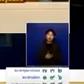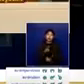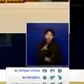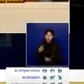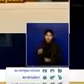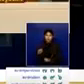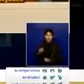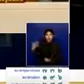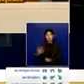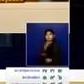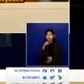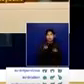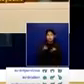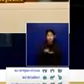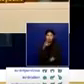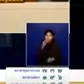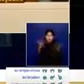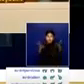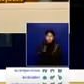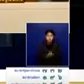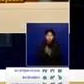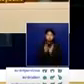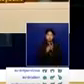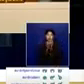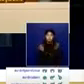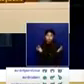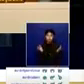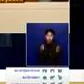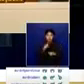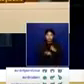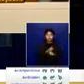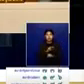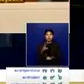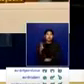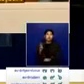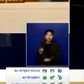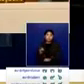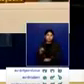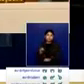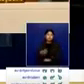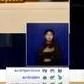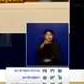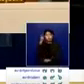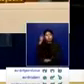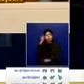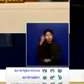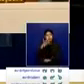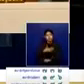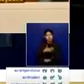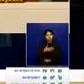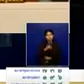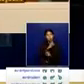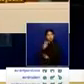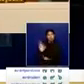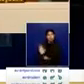กิดขึ้นมาก่อนหน้านั้นแล้วรัฐธรรมนูญฉบับปี60ผมคิดว่านะครับผมไม่ได้ไปก้าวล่วงไม่ได้ไป